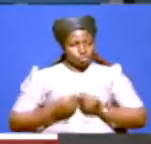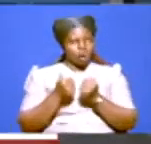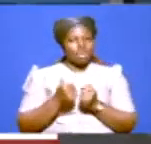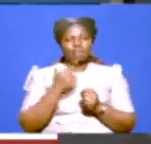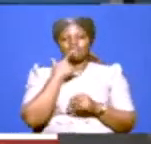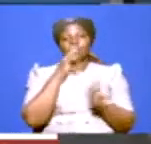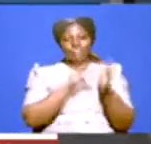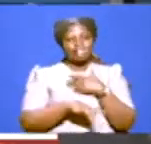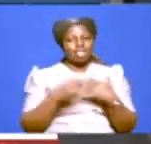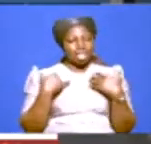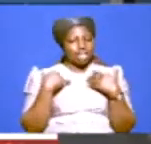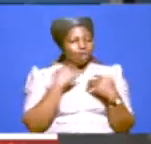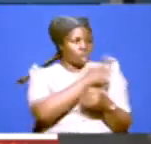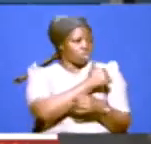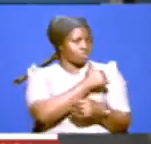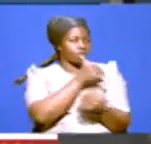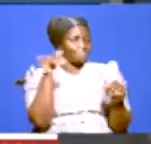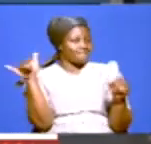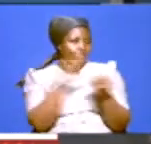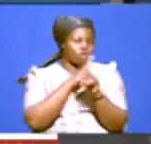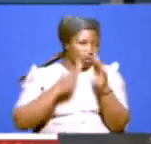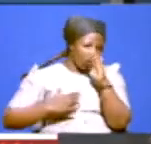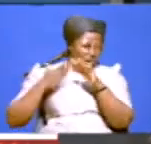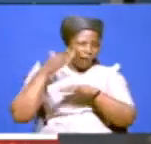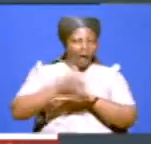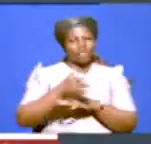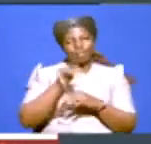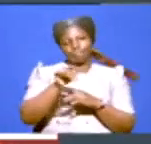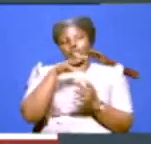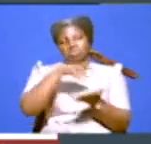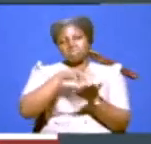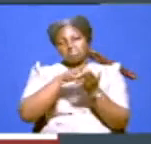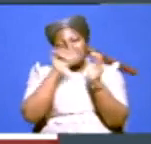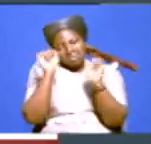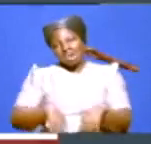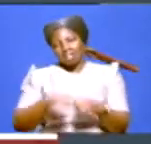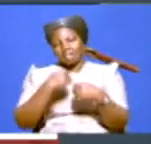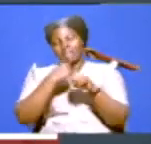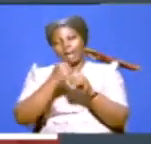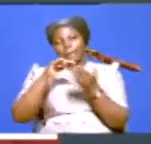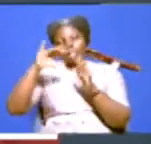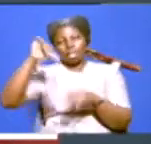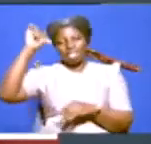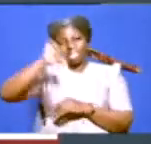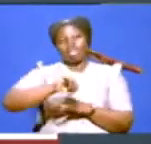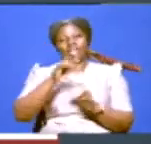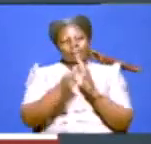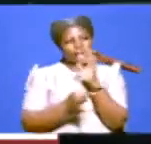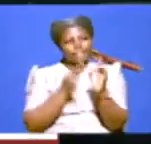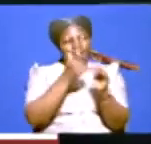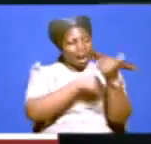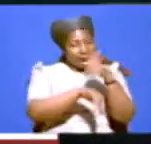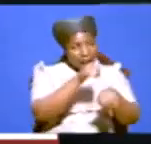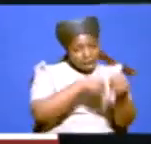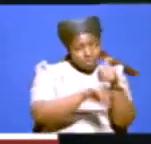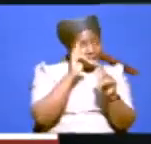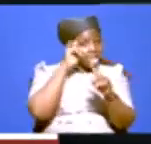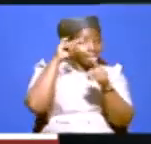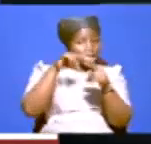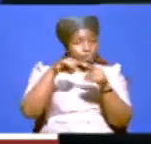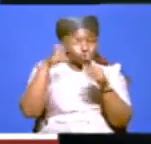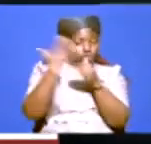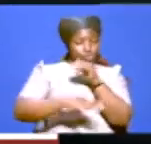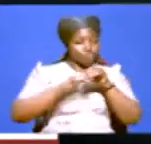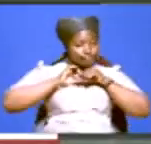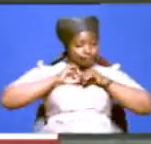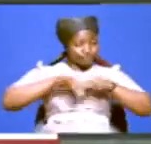afya vimejaa kupita kiasi na kwamba hali hiyo huenda ikazorota zaidi iwapo hatua za kuzuia kusambaa kwake